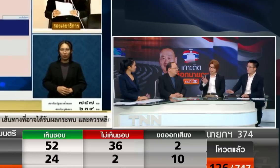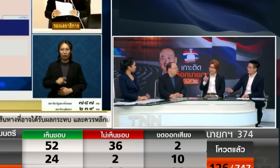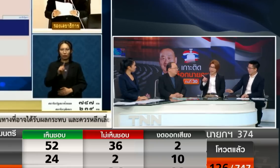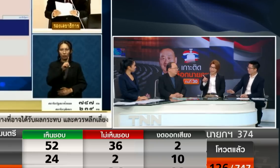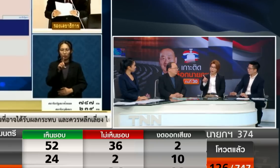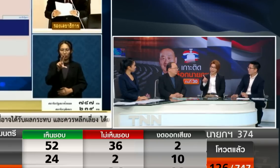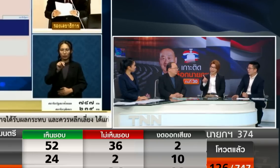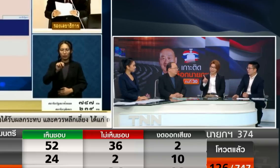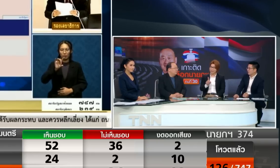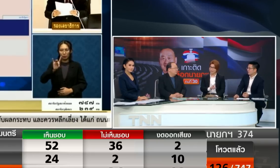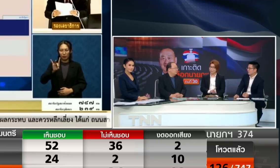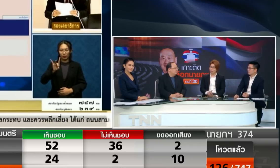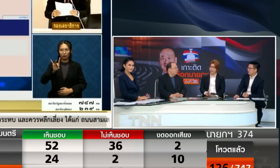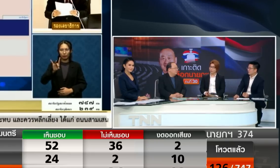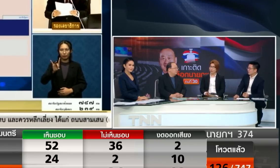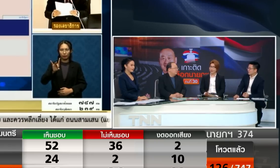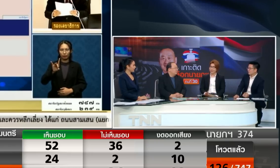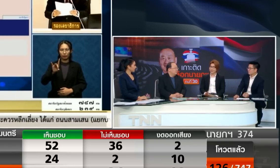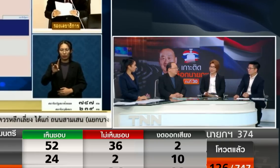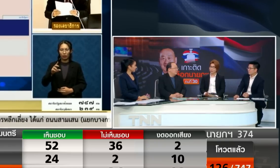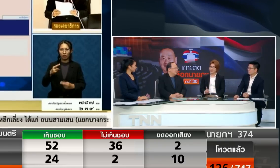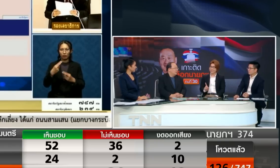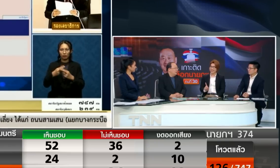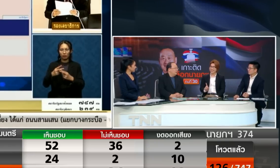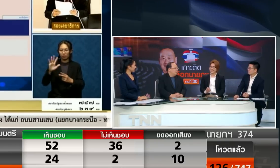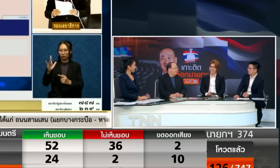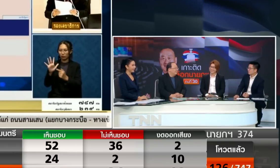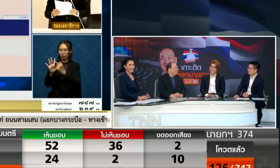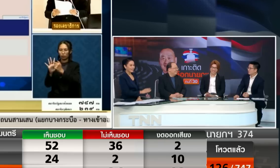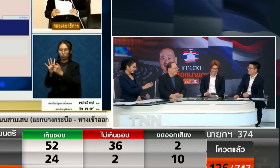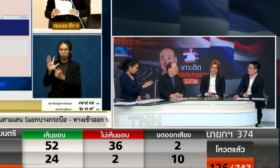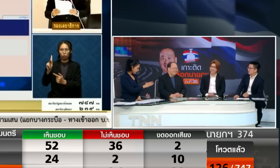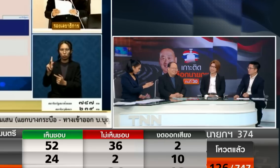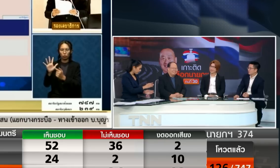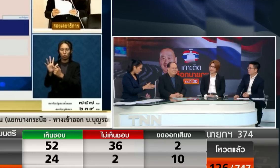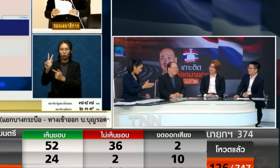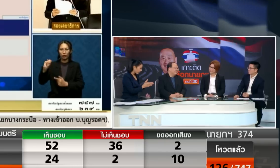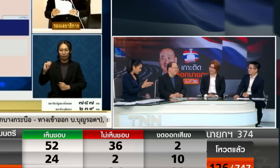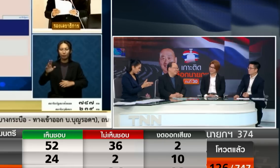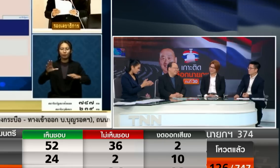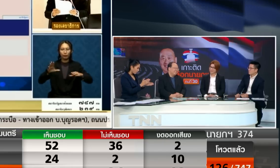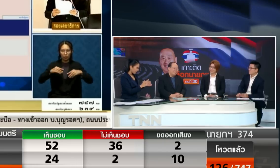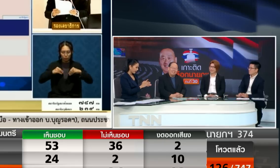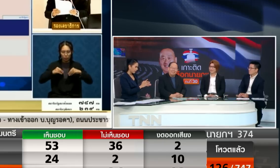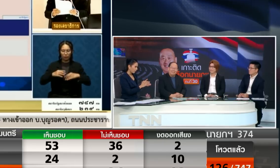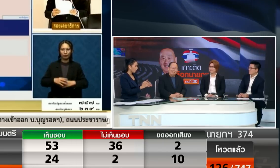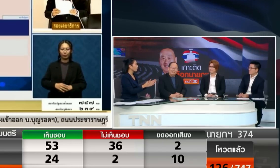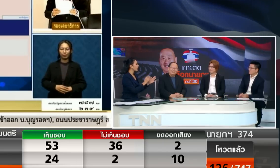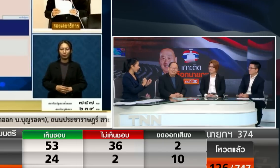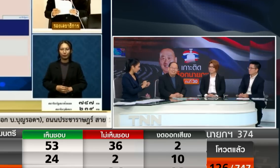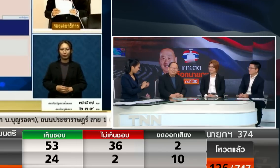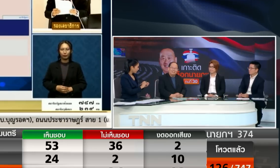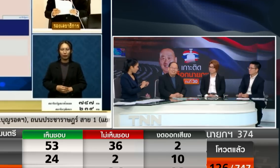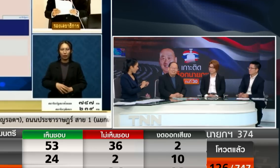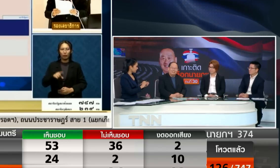มันแปลว่า ที่เห็น มันแปลว่าอะไรฮะ คือทั้งหมดทุกคน ครับ เว้นท่านจะเด็ด อาจารย์คะเป็นไปได้ไหมเพราะว่าก่อนหน้านี้สวบางท่านบอกว่าเดี๋ยวขอดู